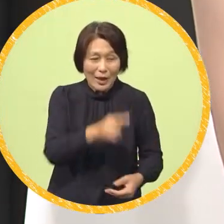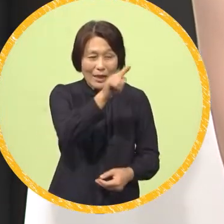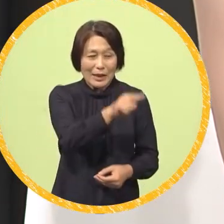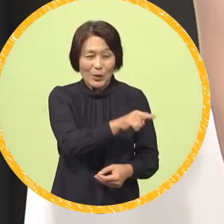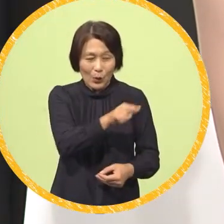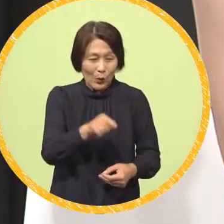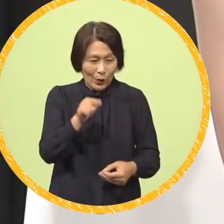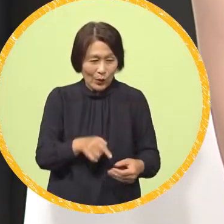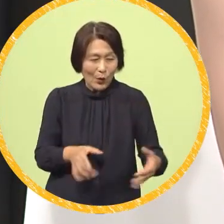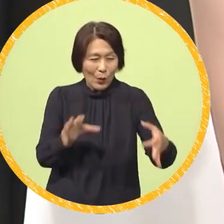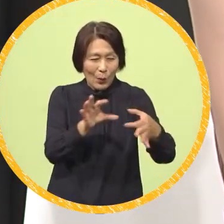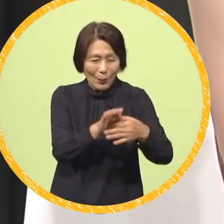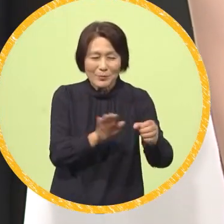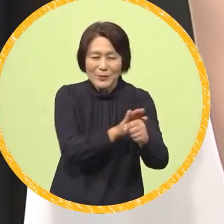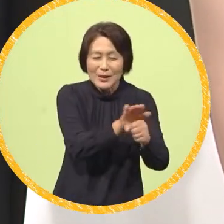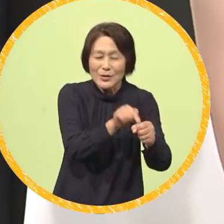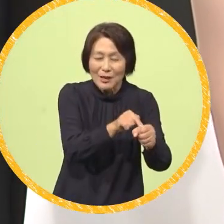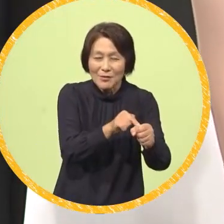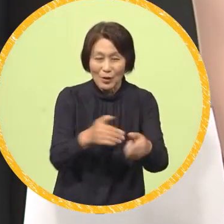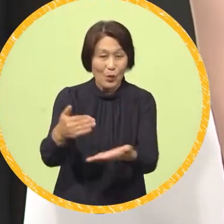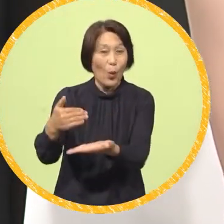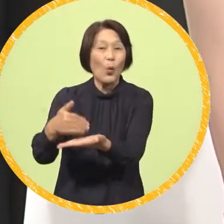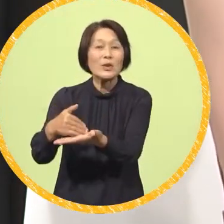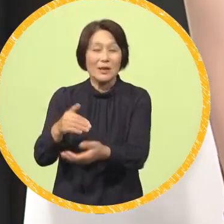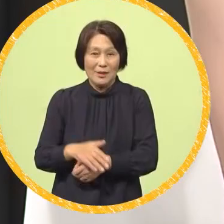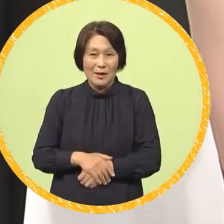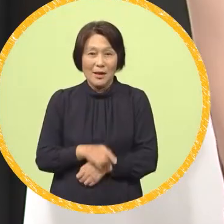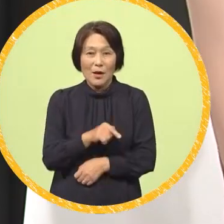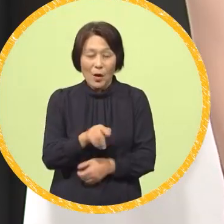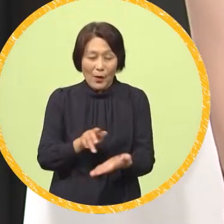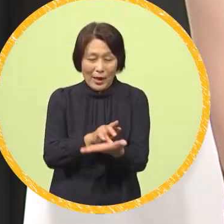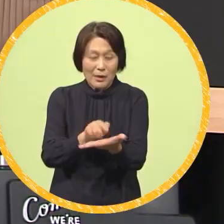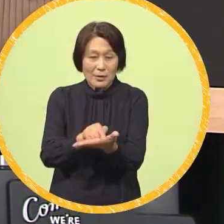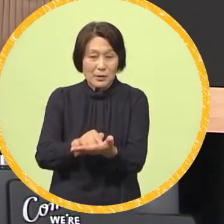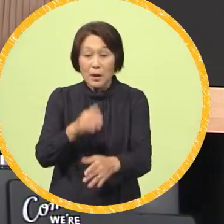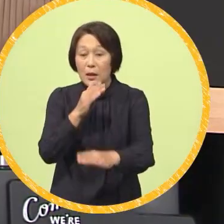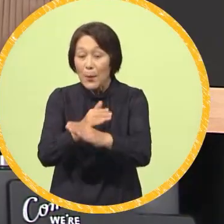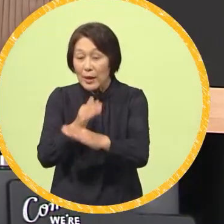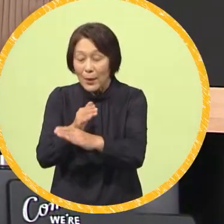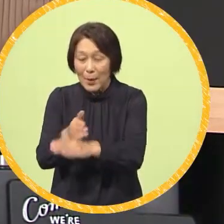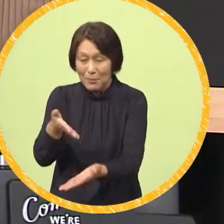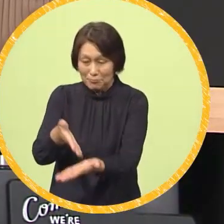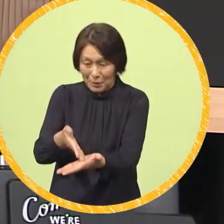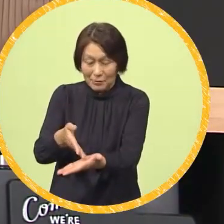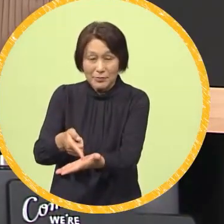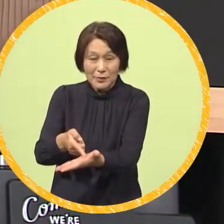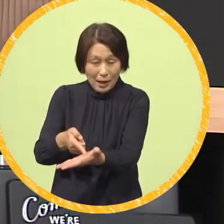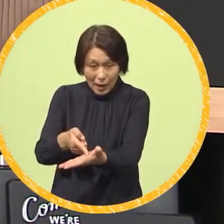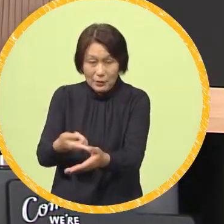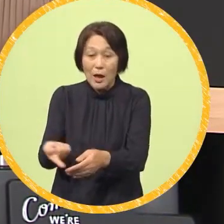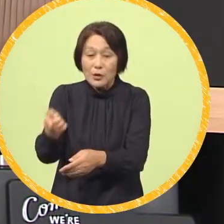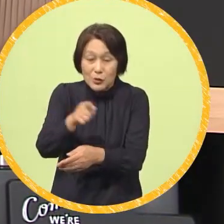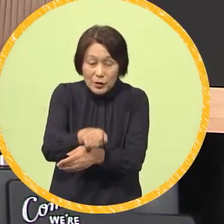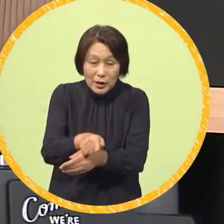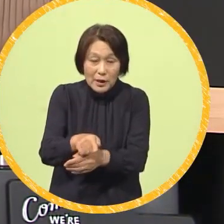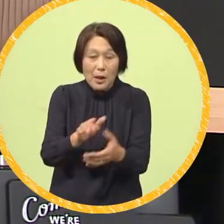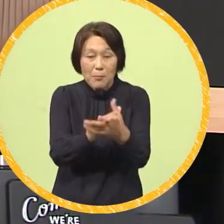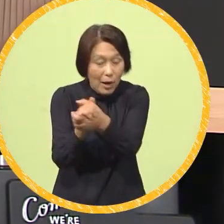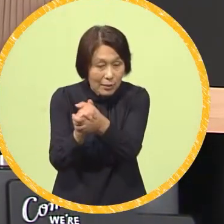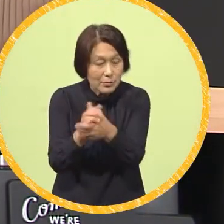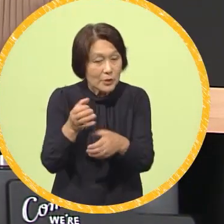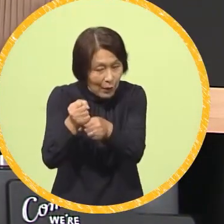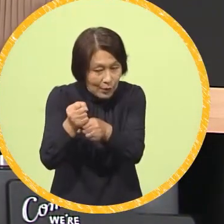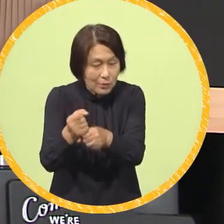と人の絆っておっしゃってたじゃないですか。やっぱりこの薬物ダメだよって言っても、じゃあそれをやめたらまた次のものとか、いろいろもの